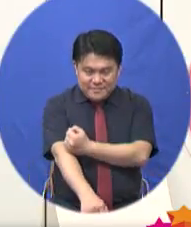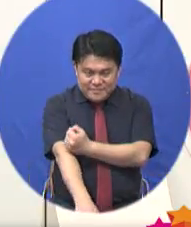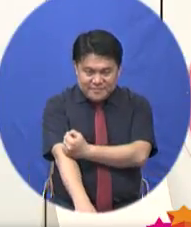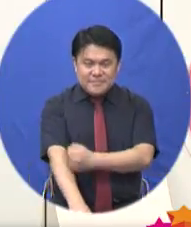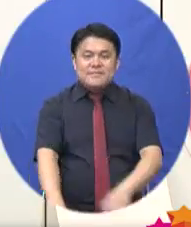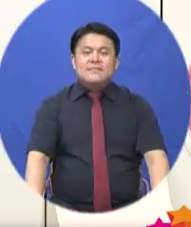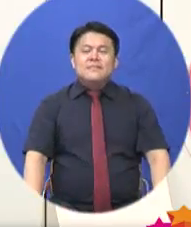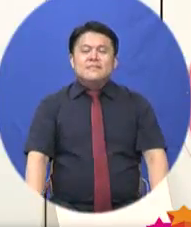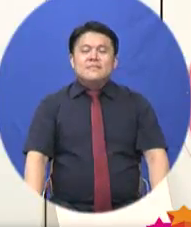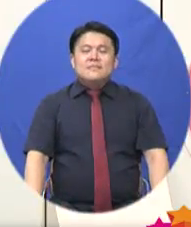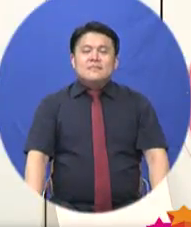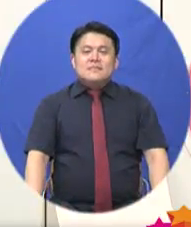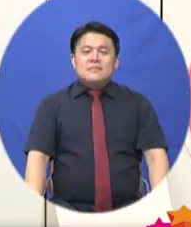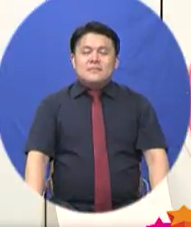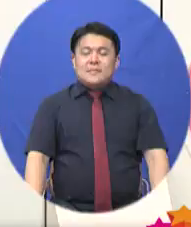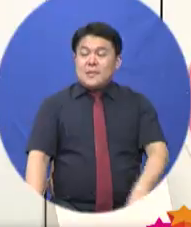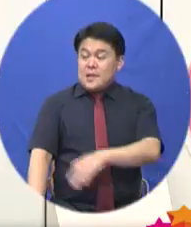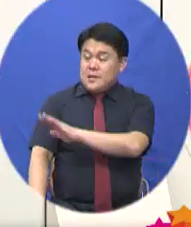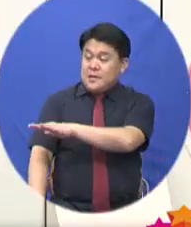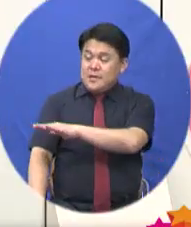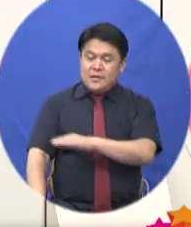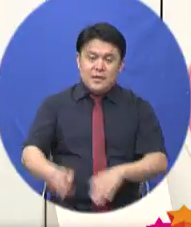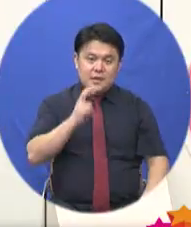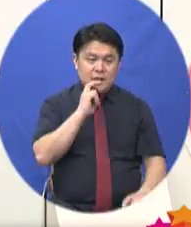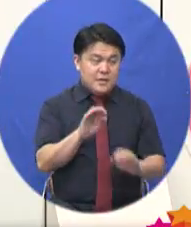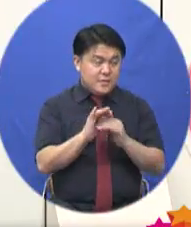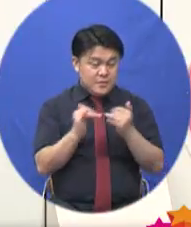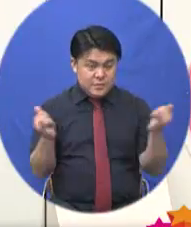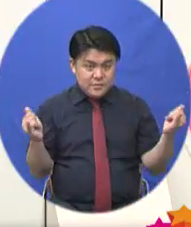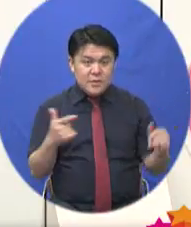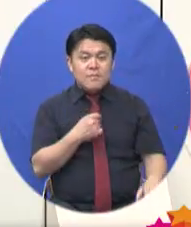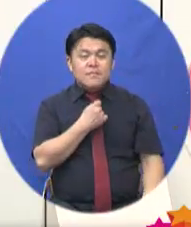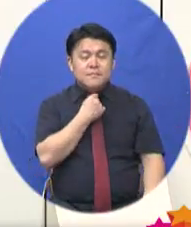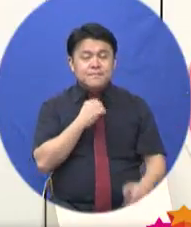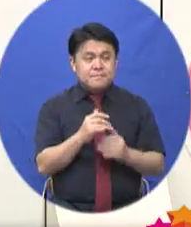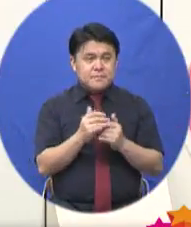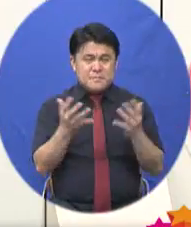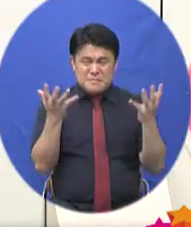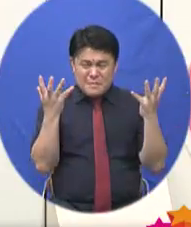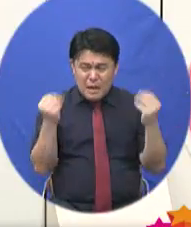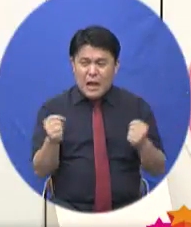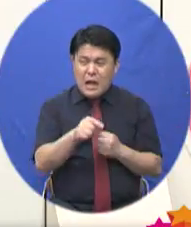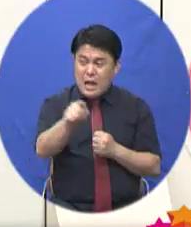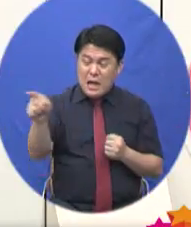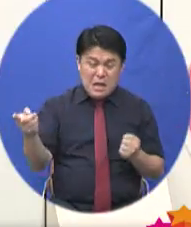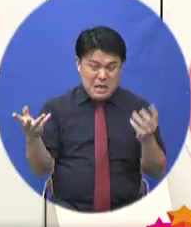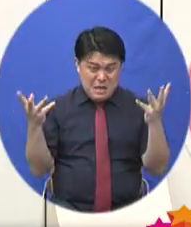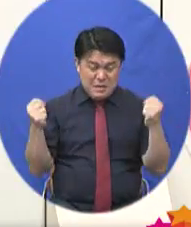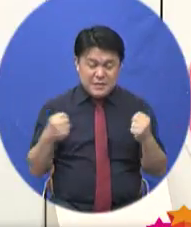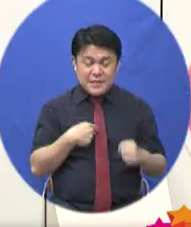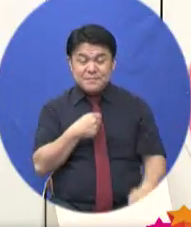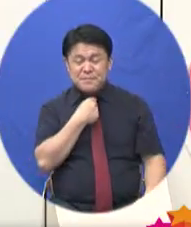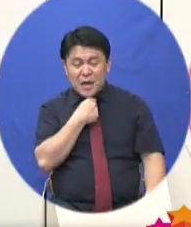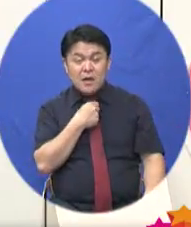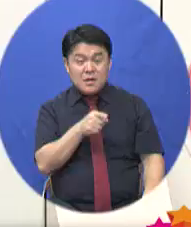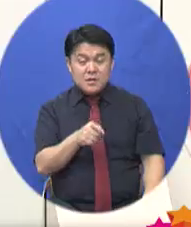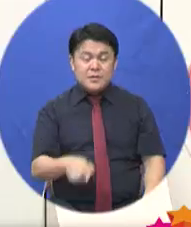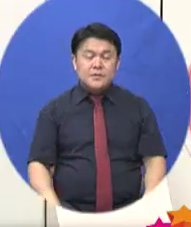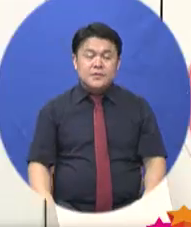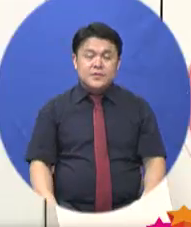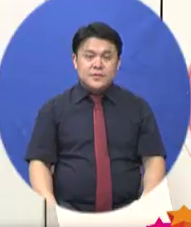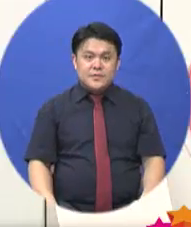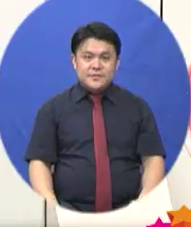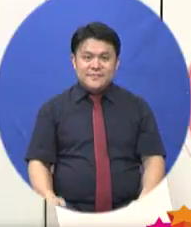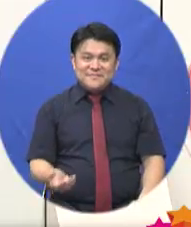수고하셨습니다. 선생님, 그 가수가 되고 싶은 분들이 많이 있잖아요, 요즘에요. 네. 그런데